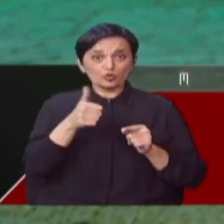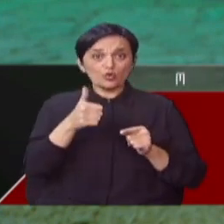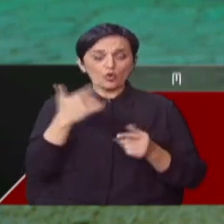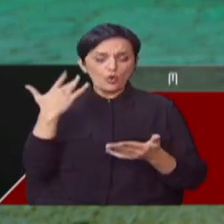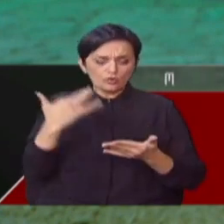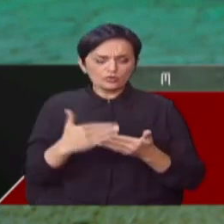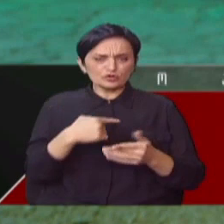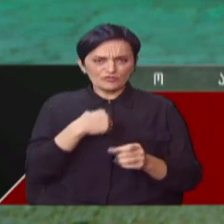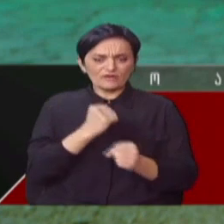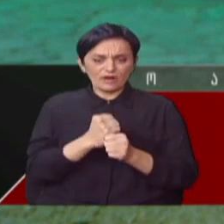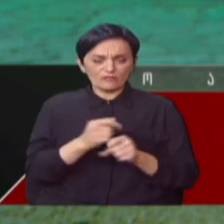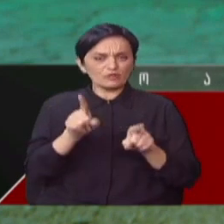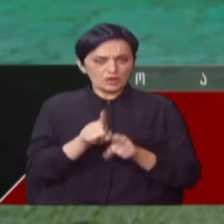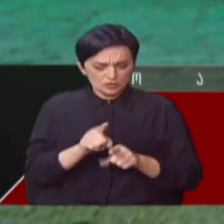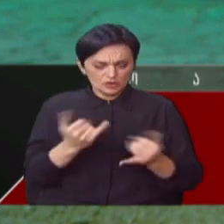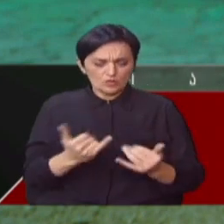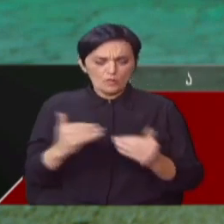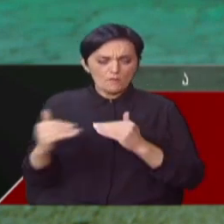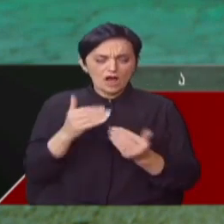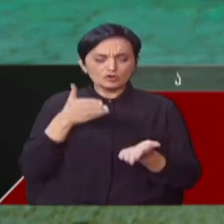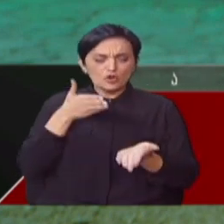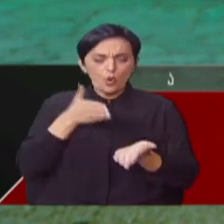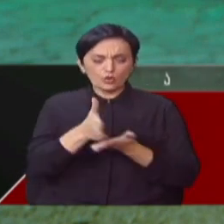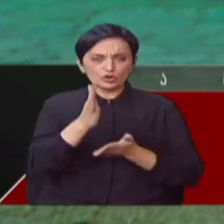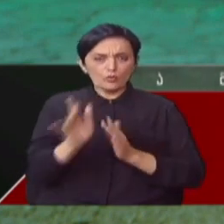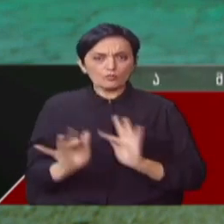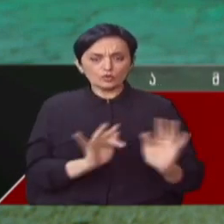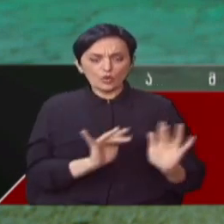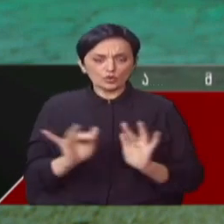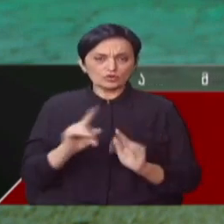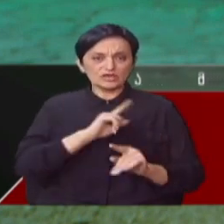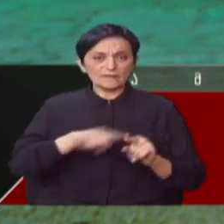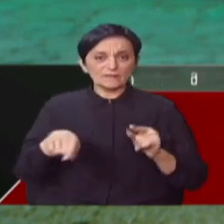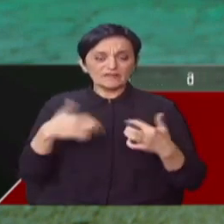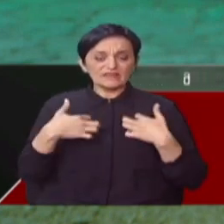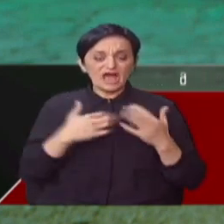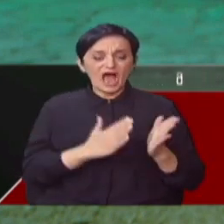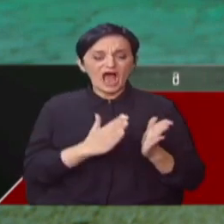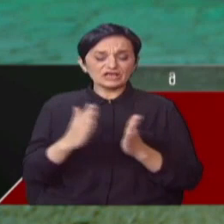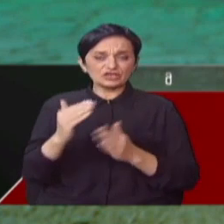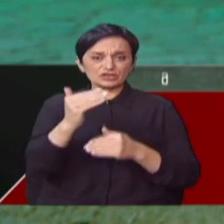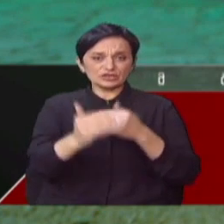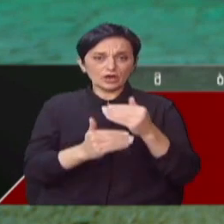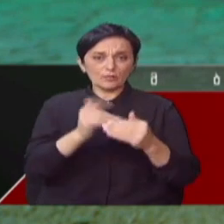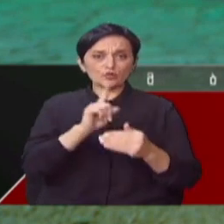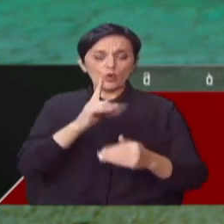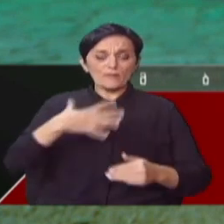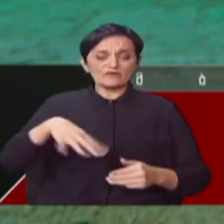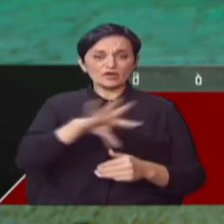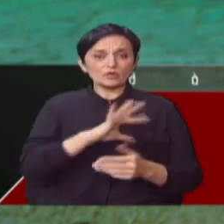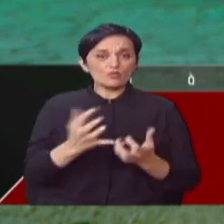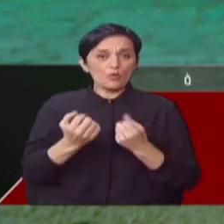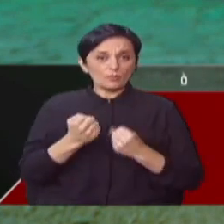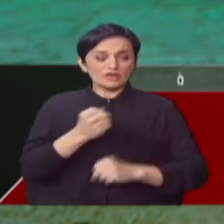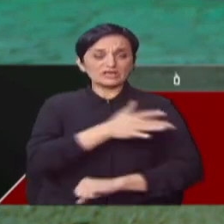ყველაფერს ვაკეთებდით, რა თქმა უნდა მაქსიმალურად ორიენტირებული ვართ, რომ ეს პროცესები დაჩქარებული ტემპით წინ წაიწიოს, რომ ქვეყანამ